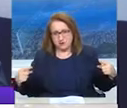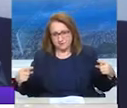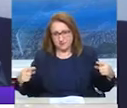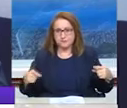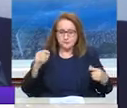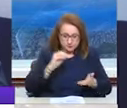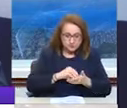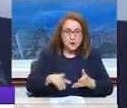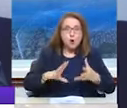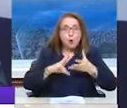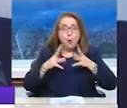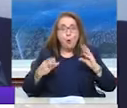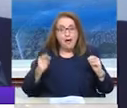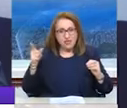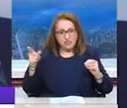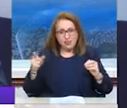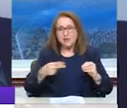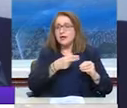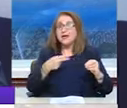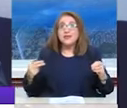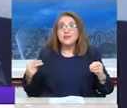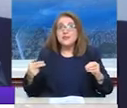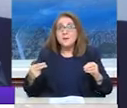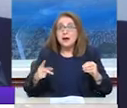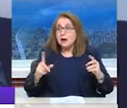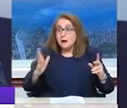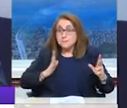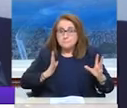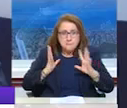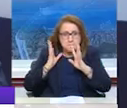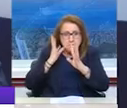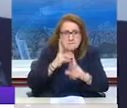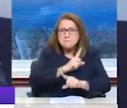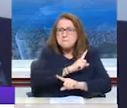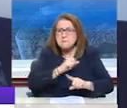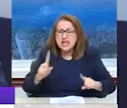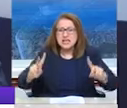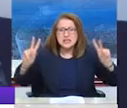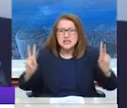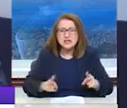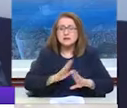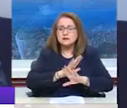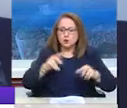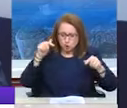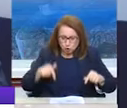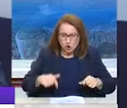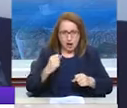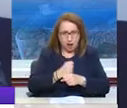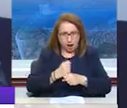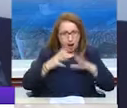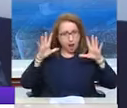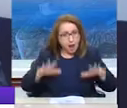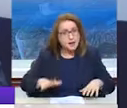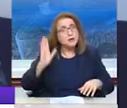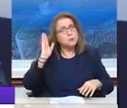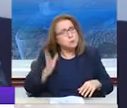ΑΕΔ για την καλύτερη εξυπηρέτηση των πολιτών και την ταυτόχρονη μείωση του συγχρονισμού, για πρώτη φορά οι άνεργοι θα μπορούν